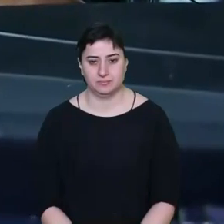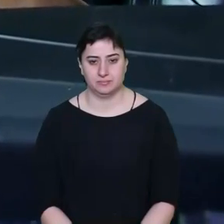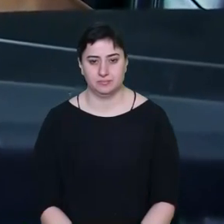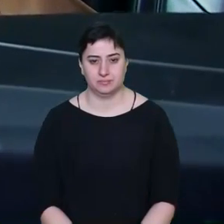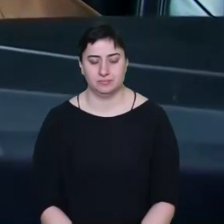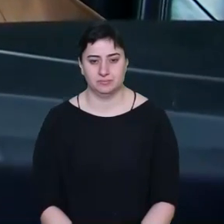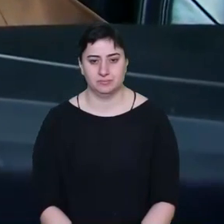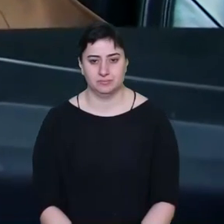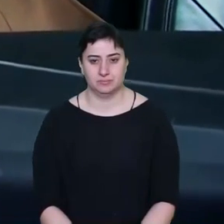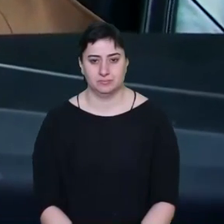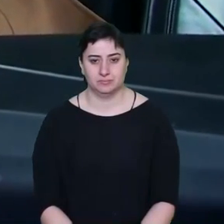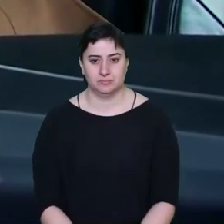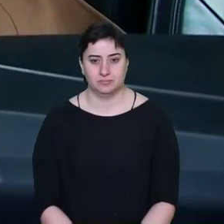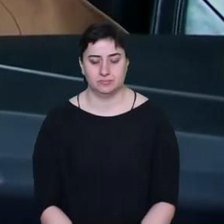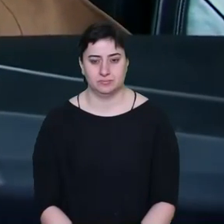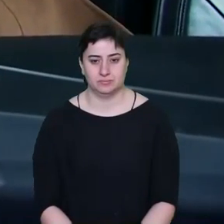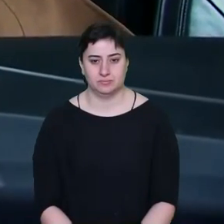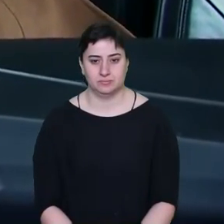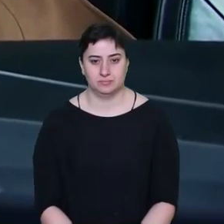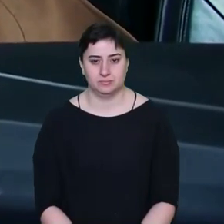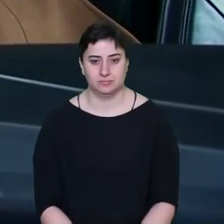Şükrü arkasından aval aval bakıyor.